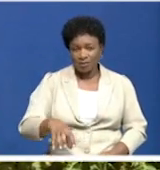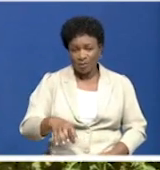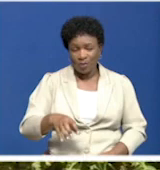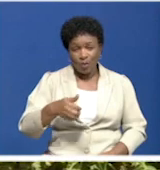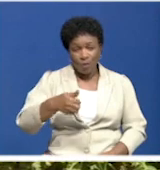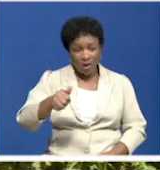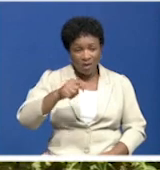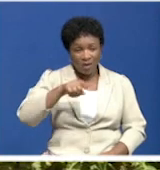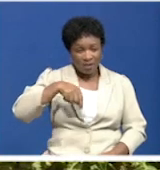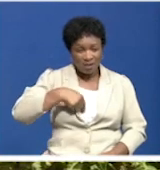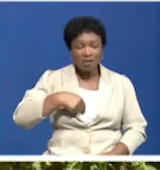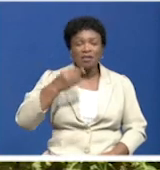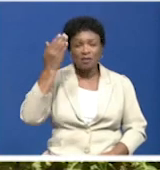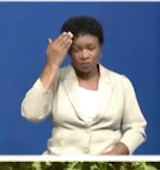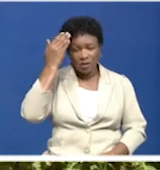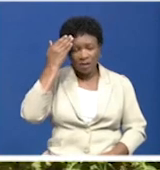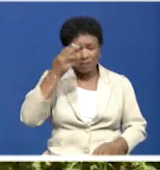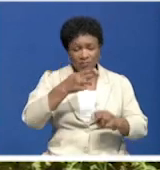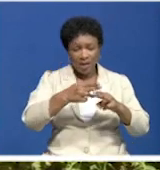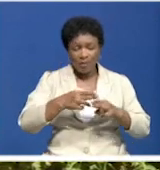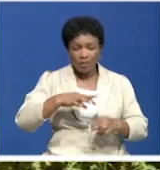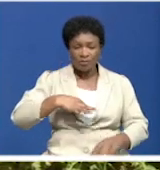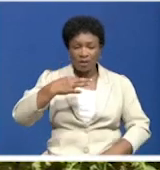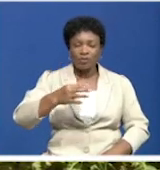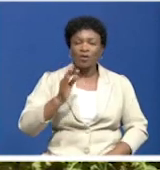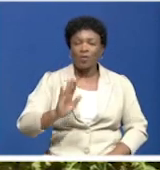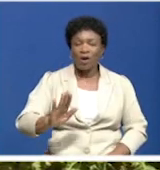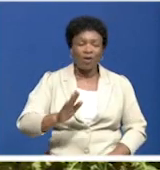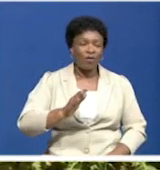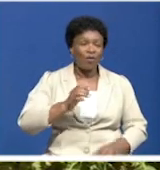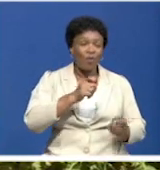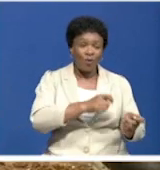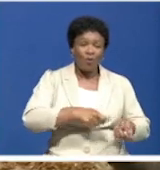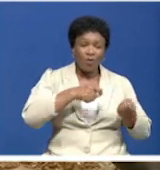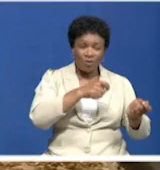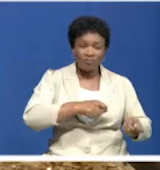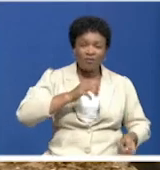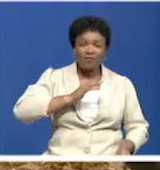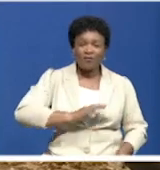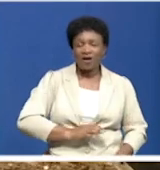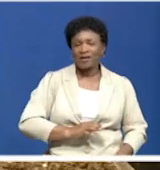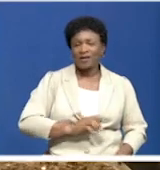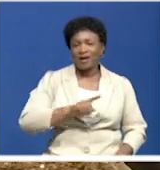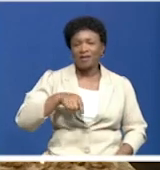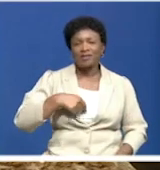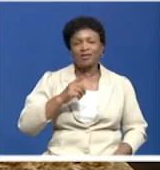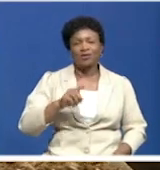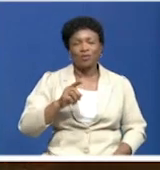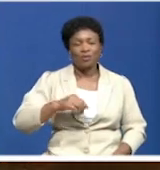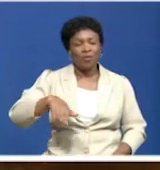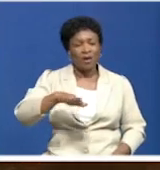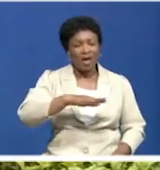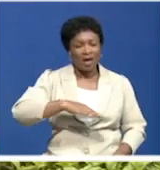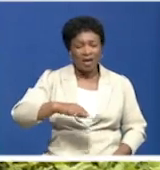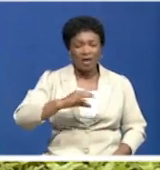gani ambavi inae ik aito kwa kwa hoo wana afar jika Sana kuta na uwo wet Ene la cheker Eni mko ni kilimanjaro